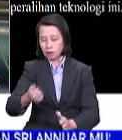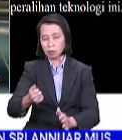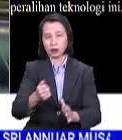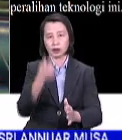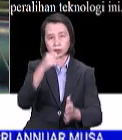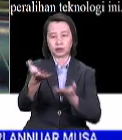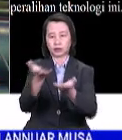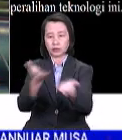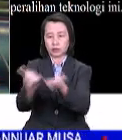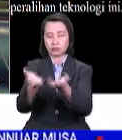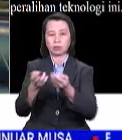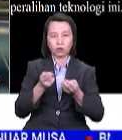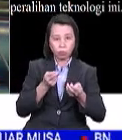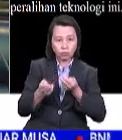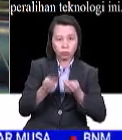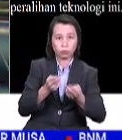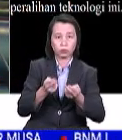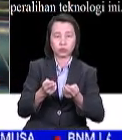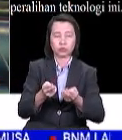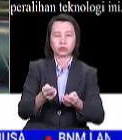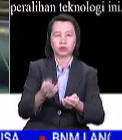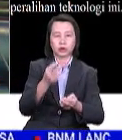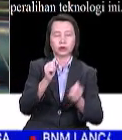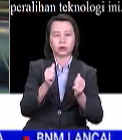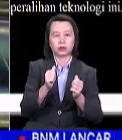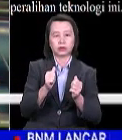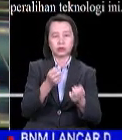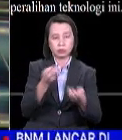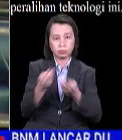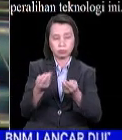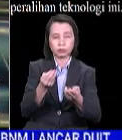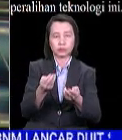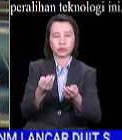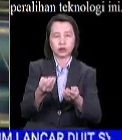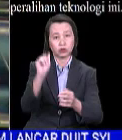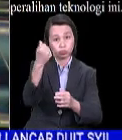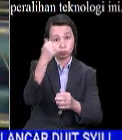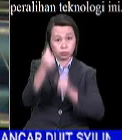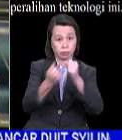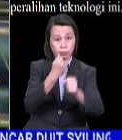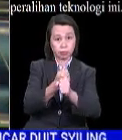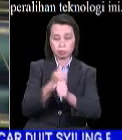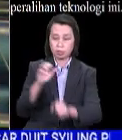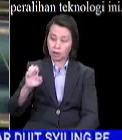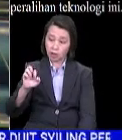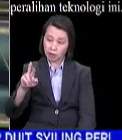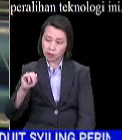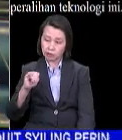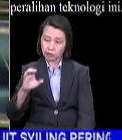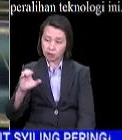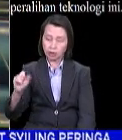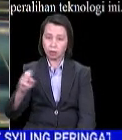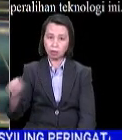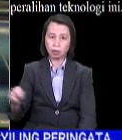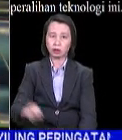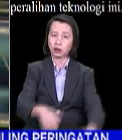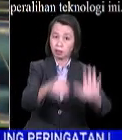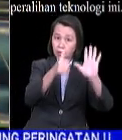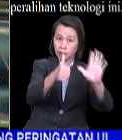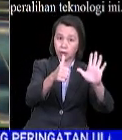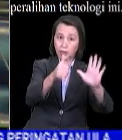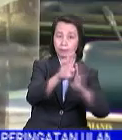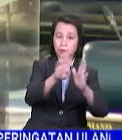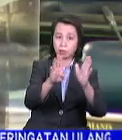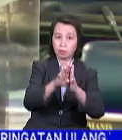dan perkhidmatan diuruskan dengan izin managed services selama 10 tahun oleh Ericsson, dan RM6 bilion lagi adalah bagi